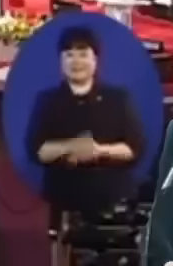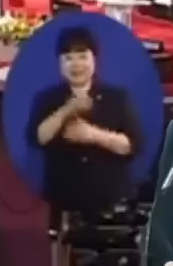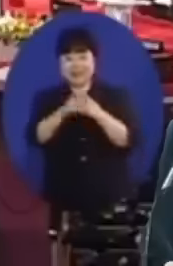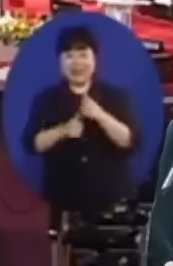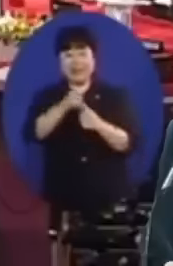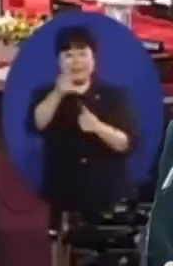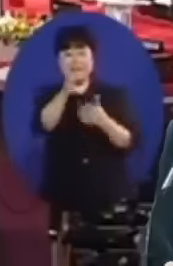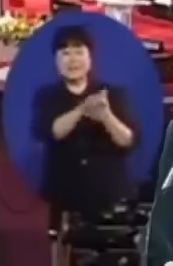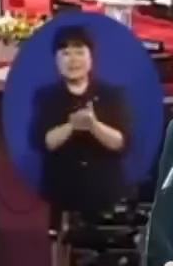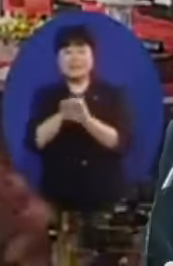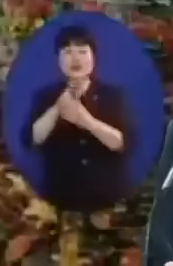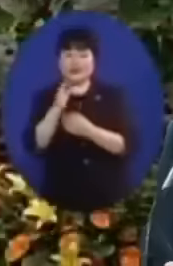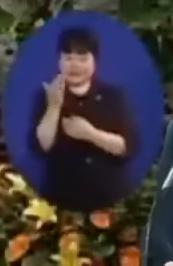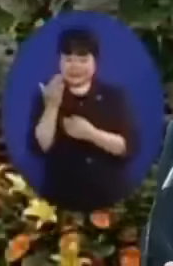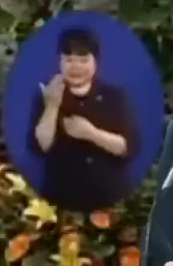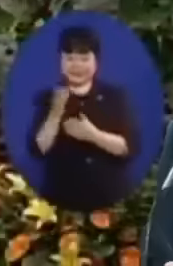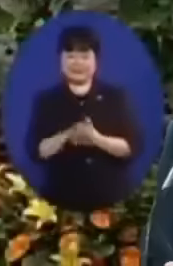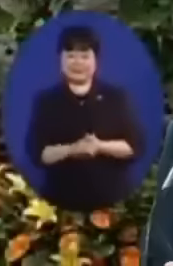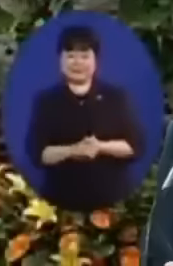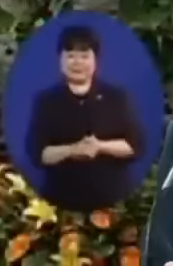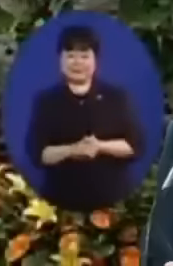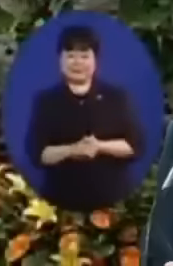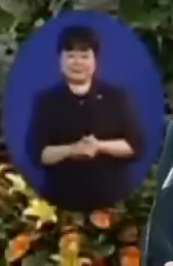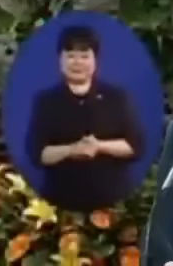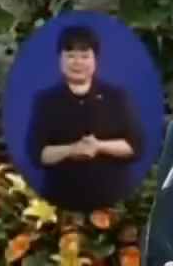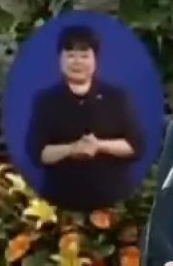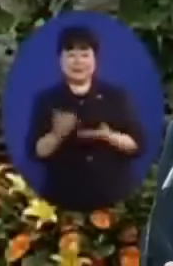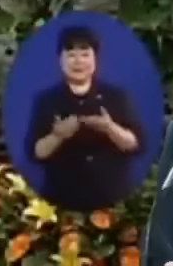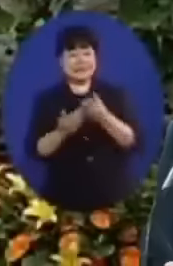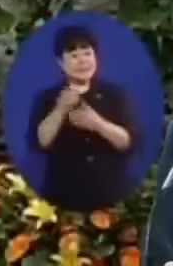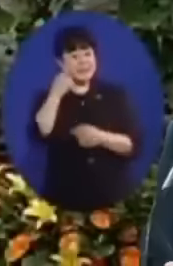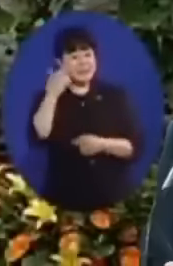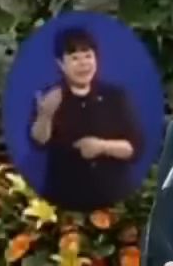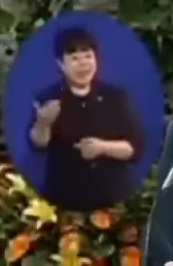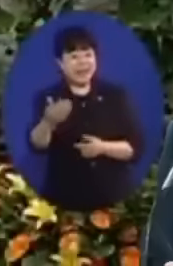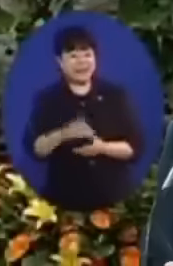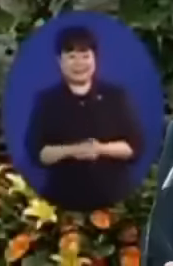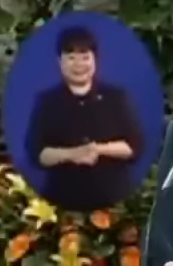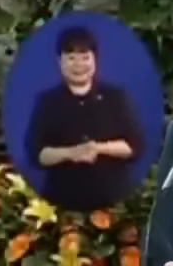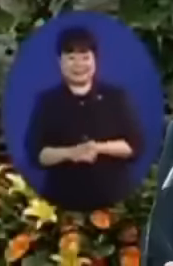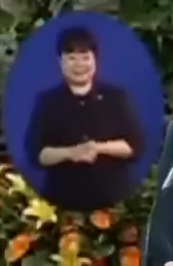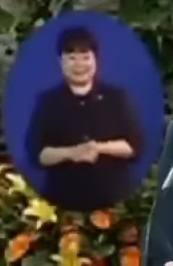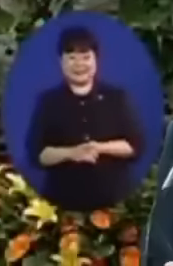하나님이 우리 친구가 되시면 어떤 일이 생깁니까?